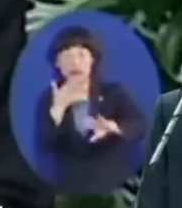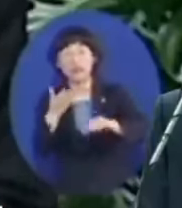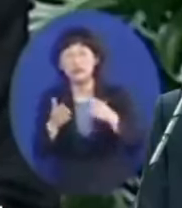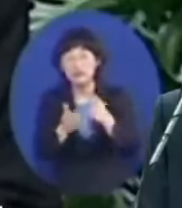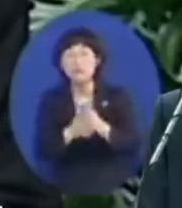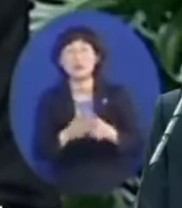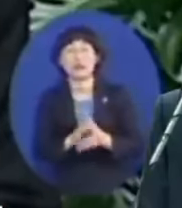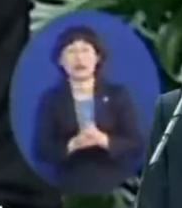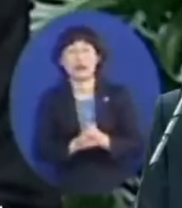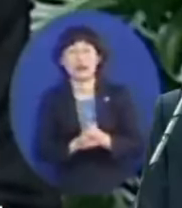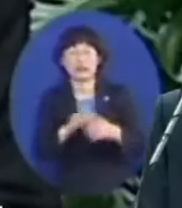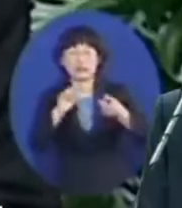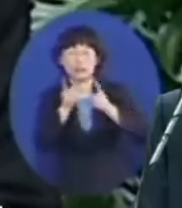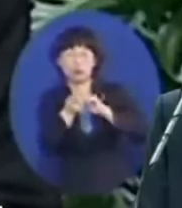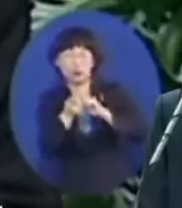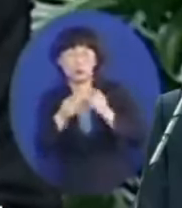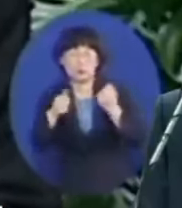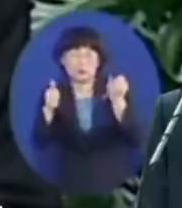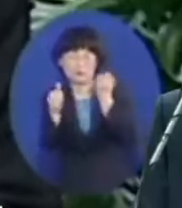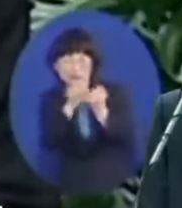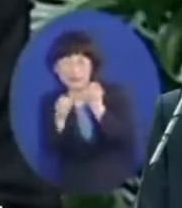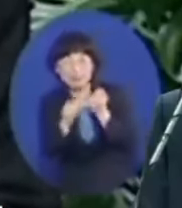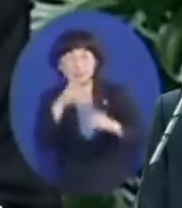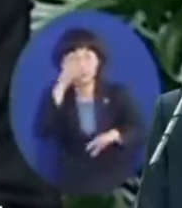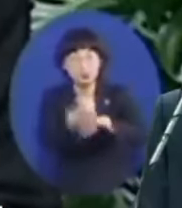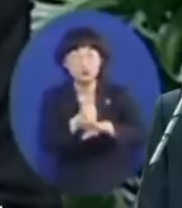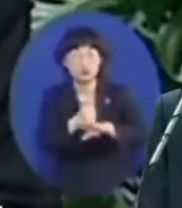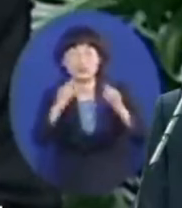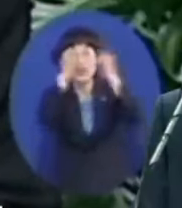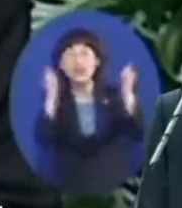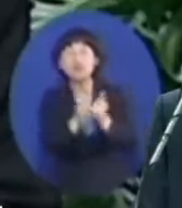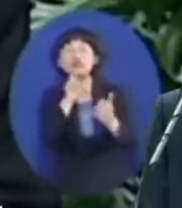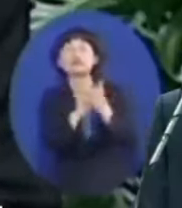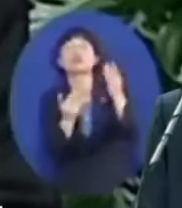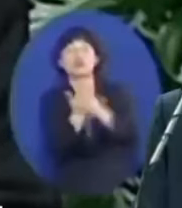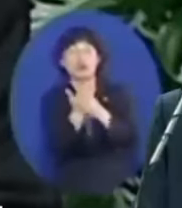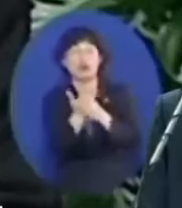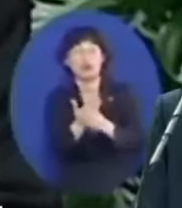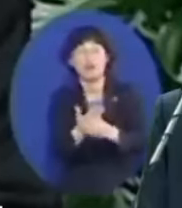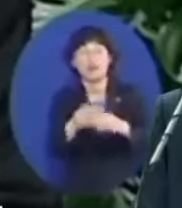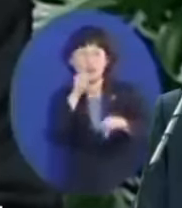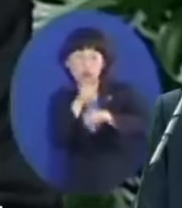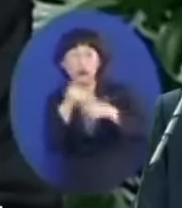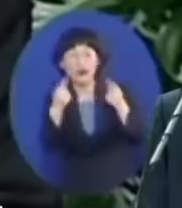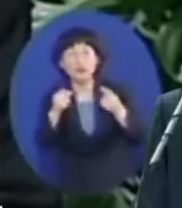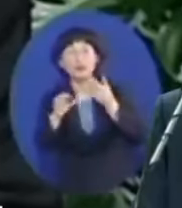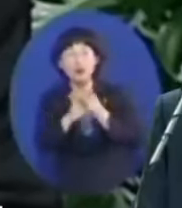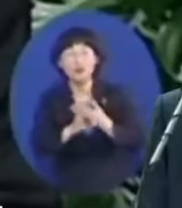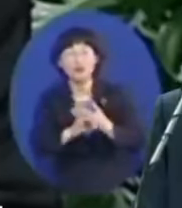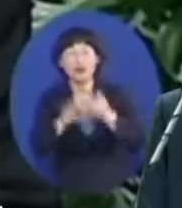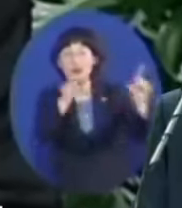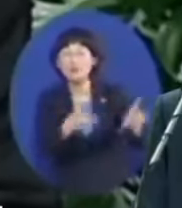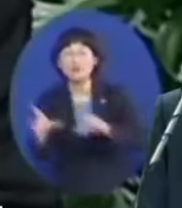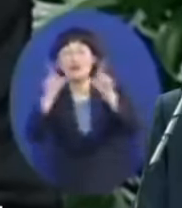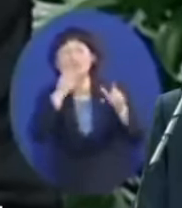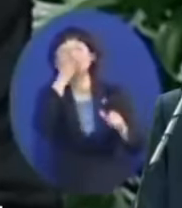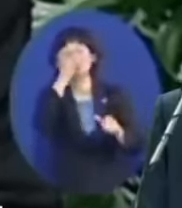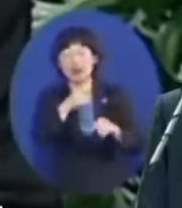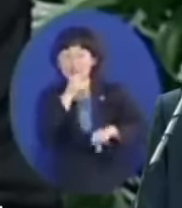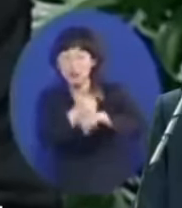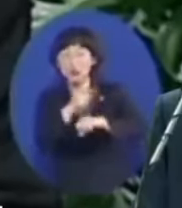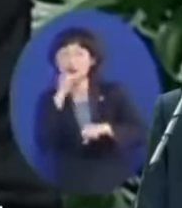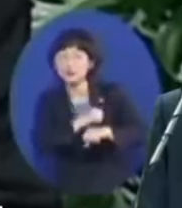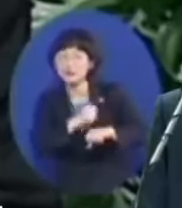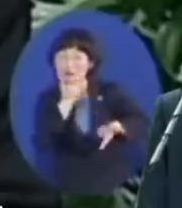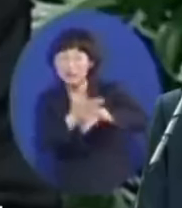그래서 치고받고 싸우다가 이혼을 하고 사회적 문제를 일으키는 것입니다. 성격이 같아야 함께 살 수 있습니다. 성격과 취미가